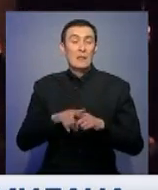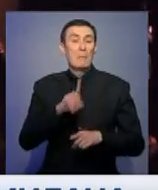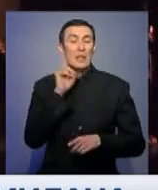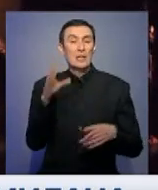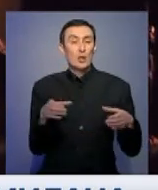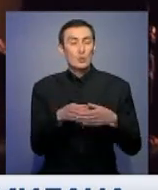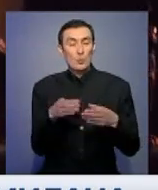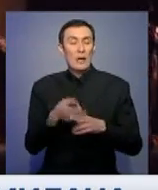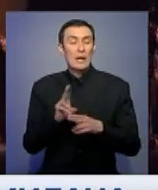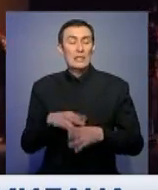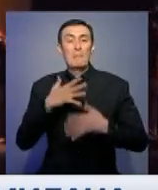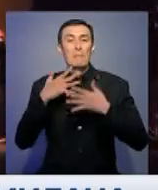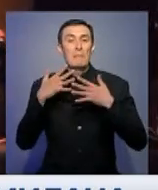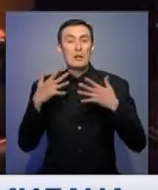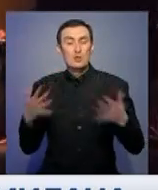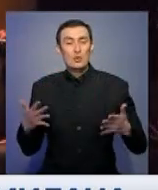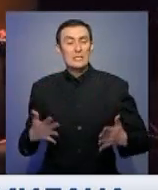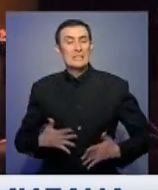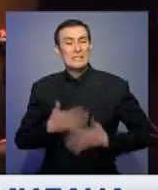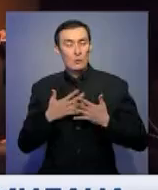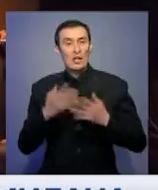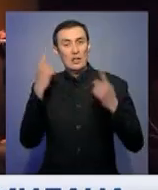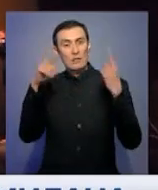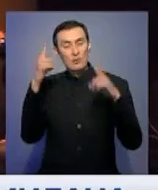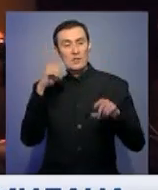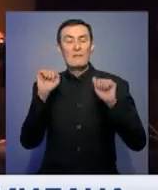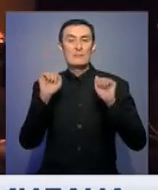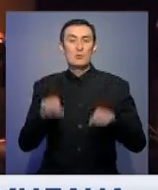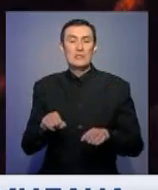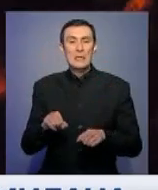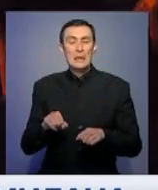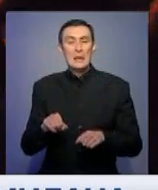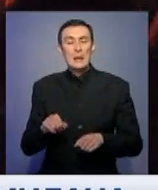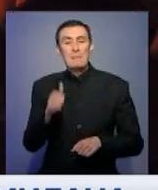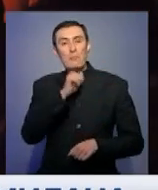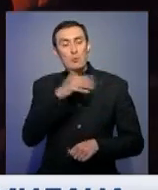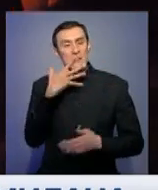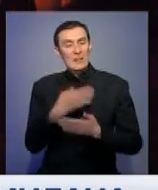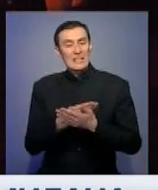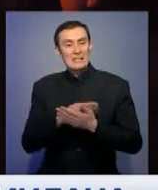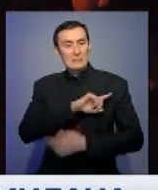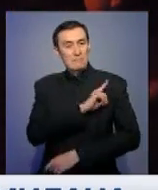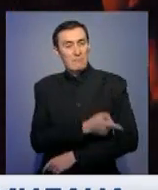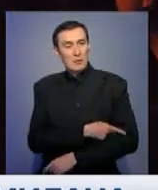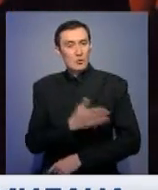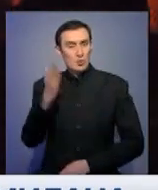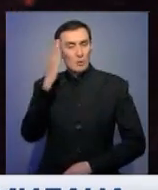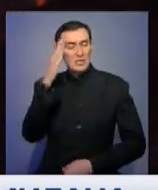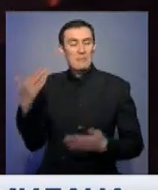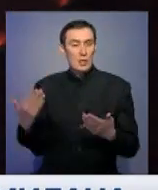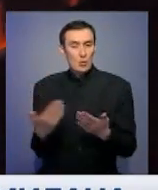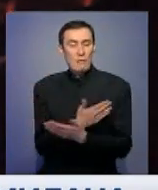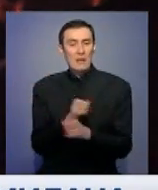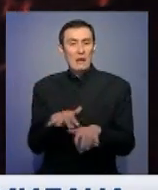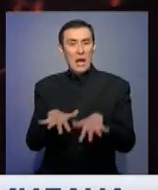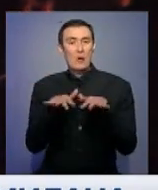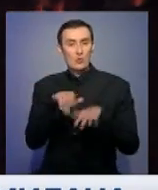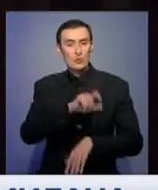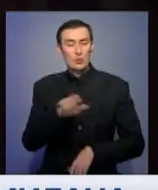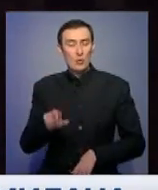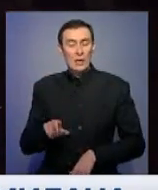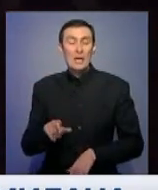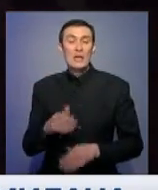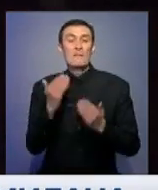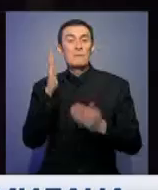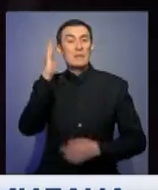труппы – это огромный стимул для творчества и возможность проверить свои способности перед новой аудиторией, рассказывают руководители.